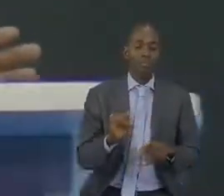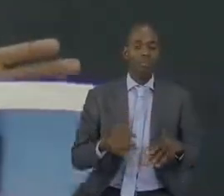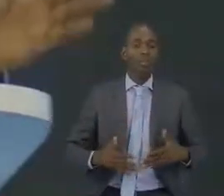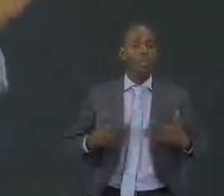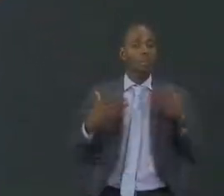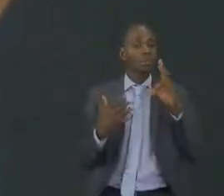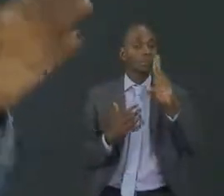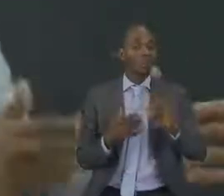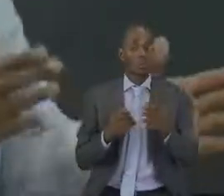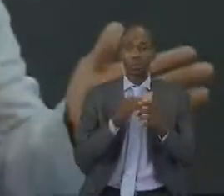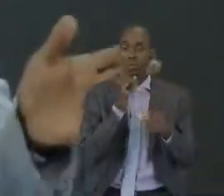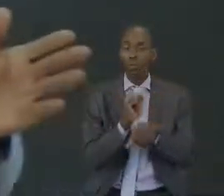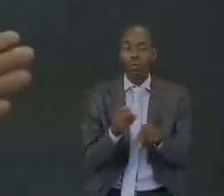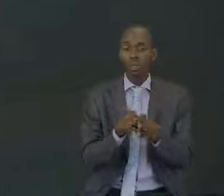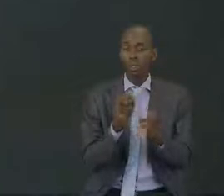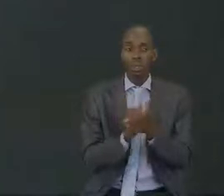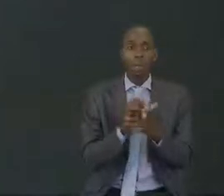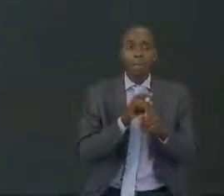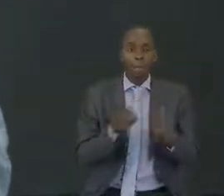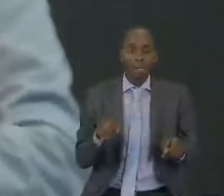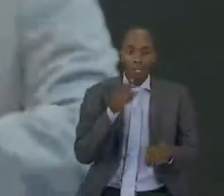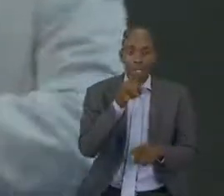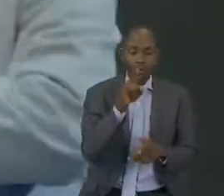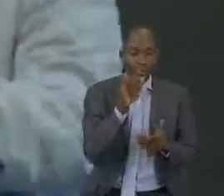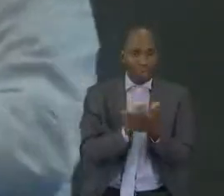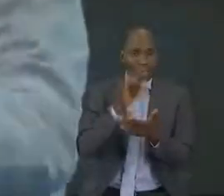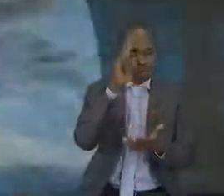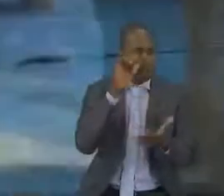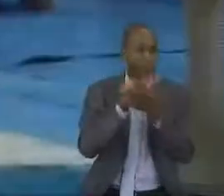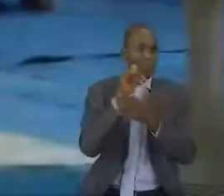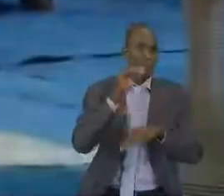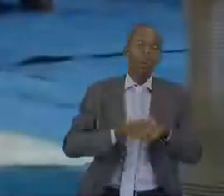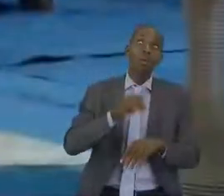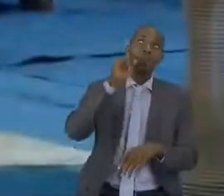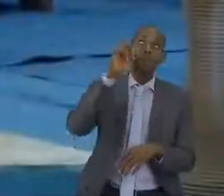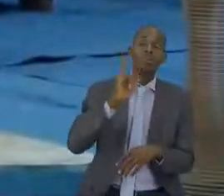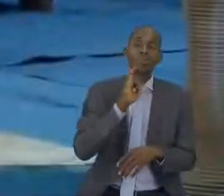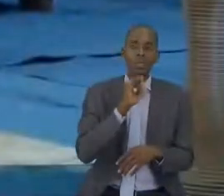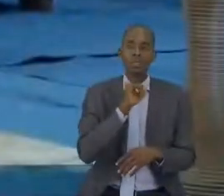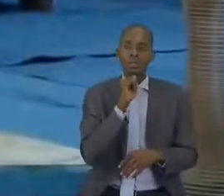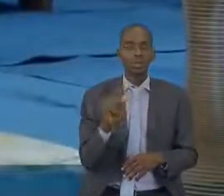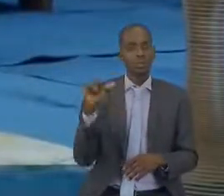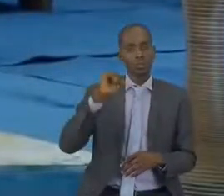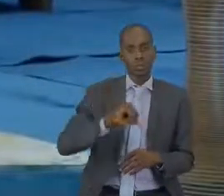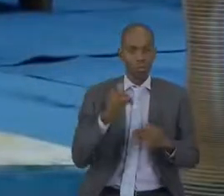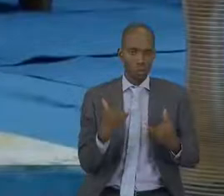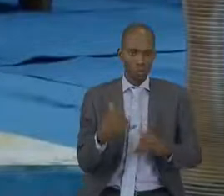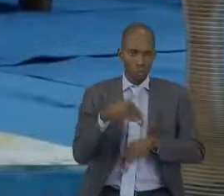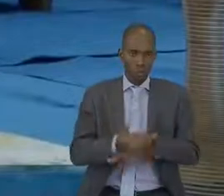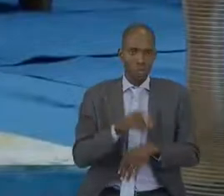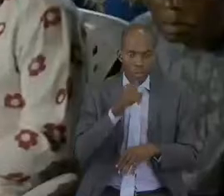qui croit en lui n'est point jugé. Mais ce soir, tu vas